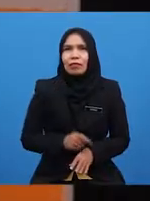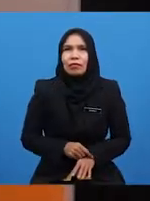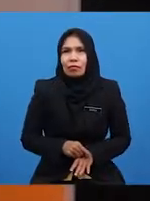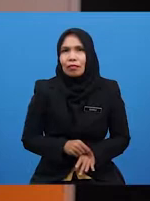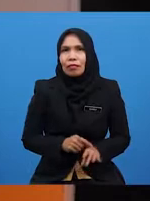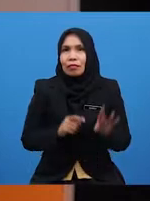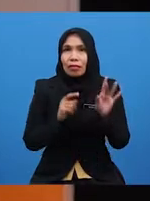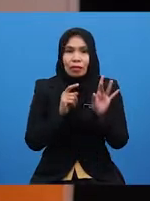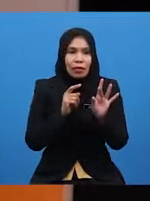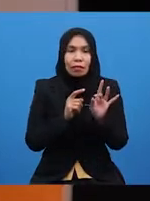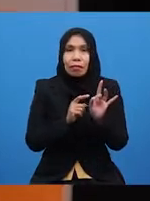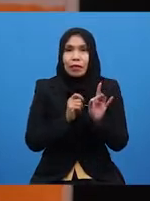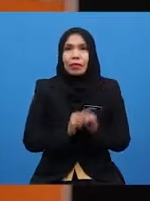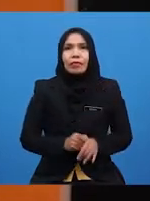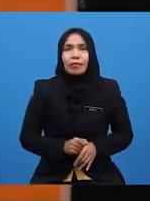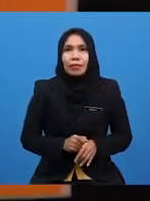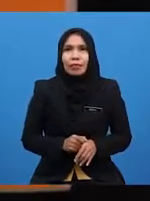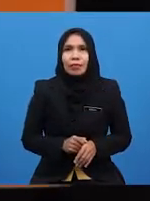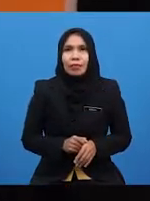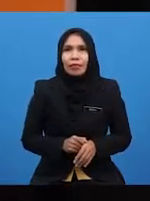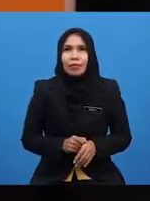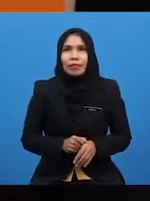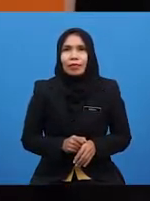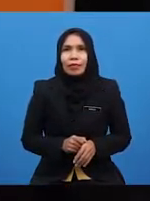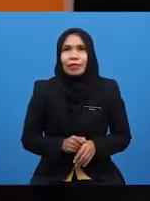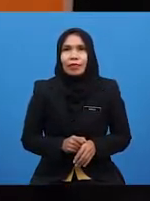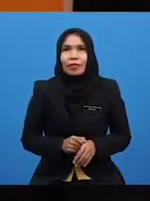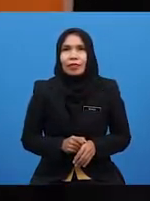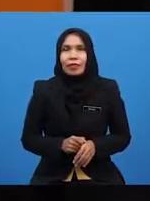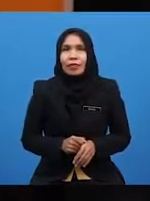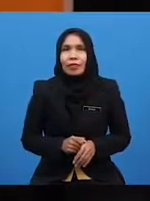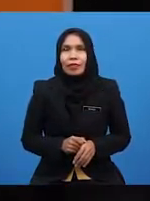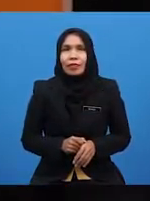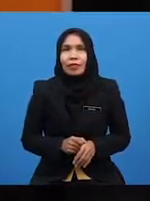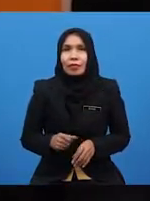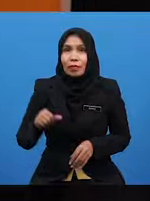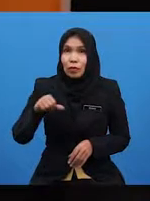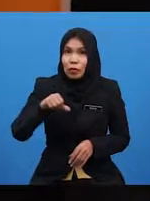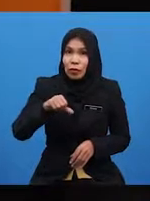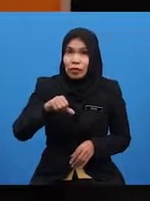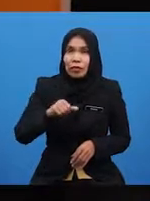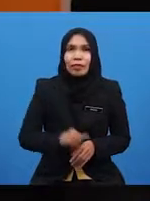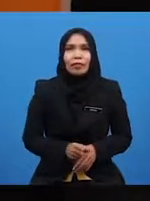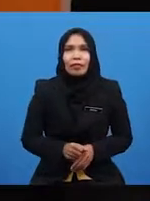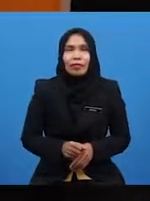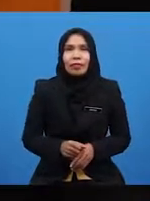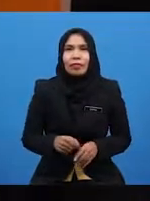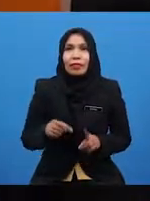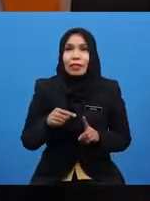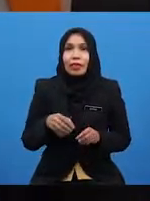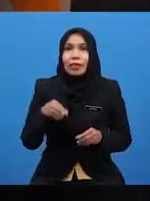Langkah 8. Tuangkan bancuhan plaster of Paris tadi ke dalam acuan hingga rata